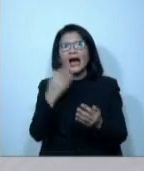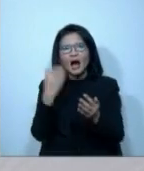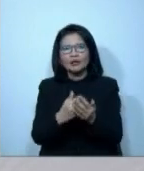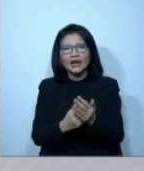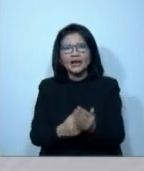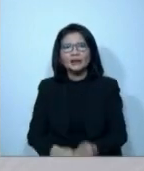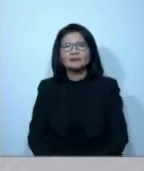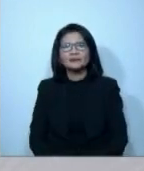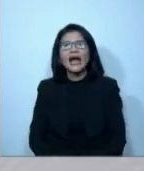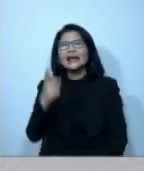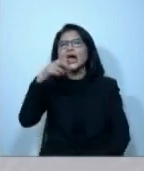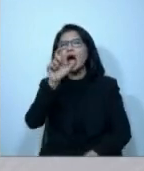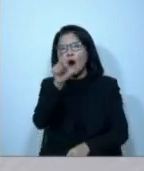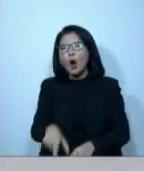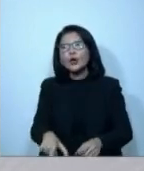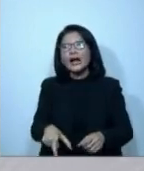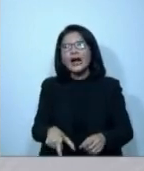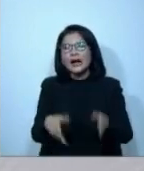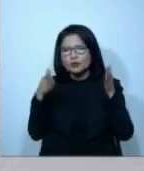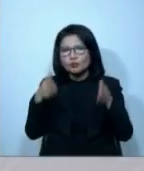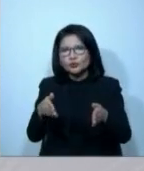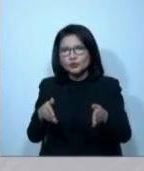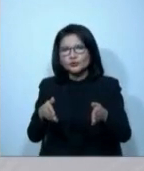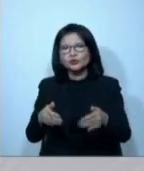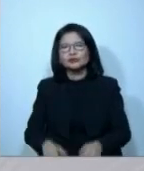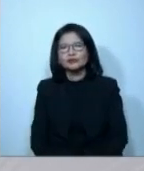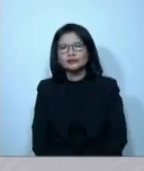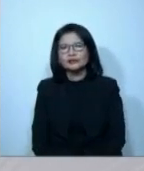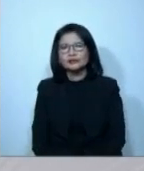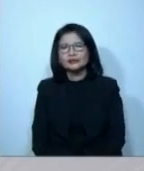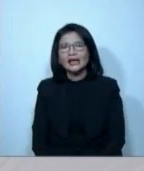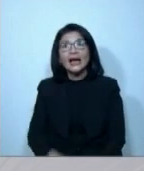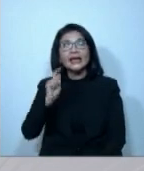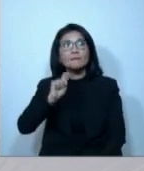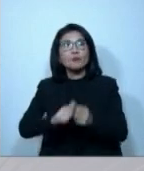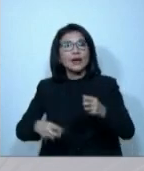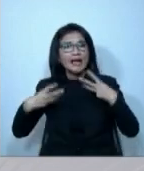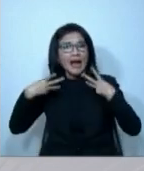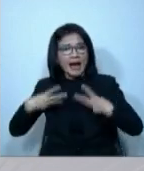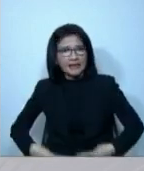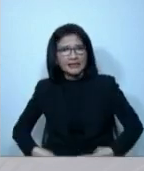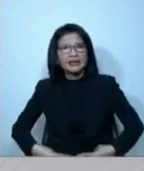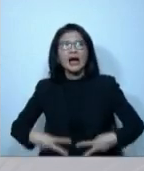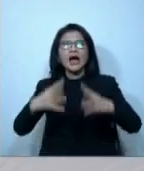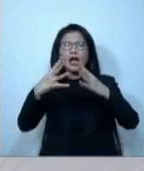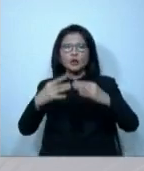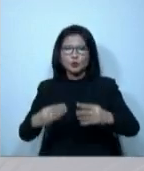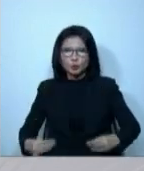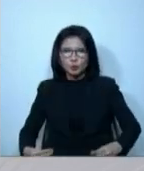di mana-mana yang membuat meritokratik enggak berjalan. Yang membuat etika luntur.